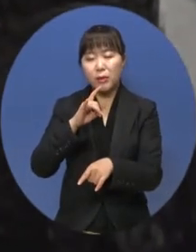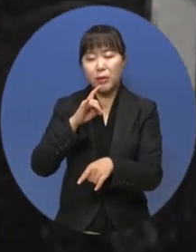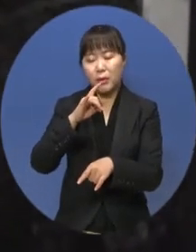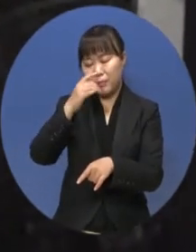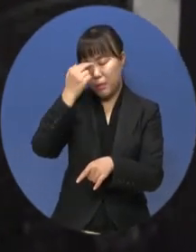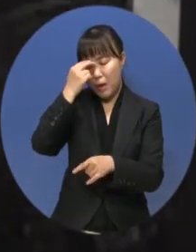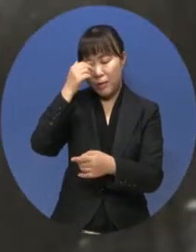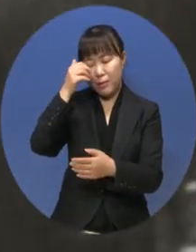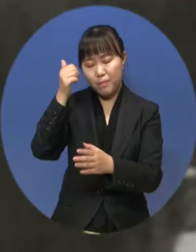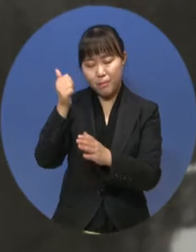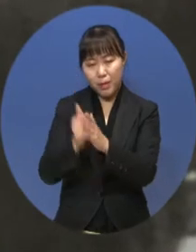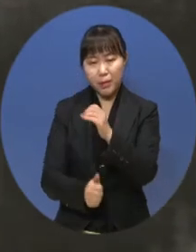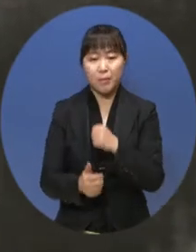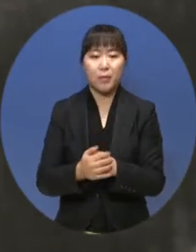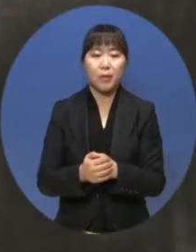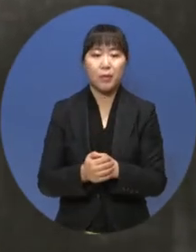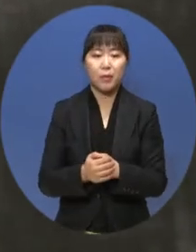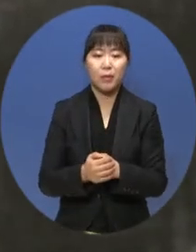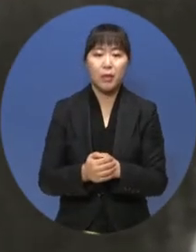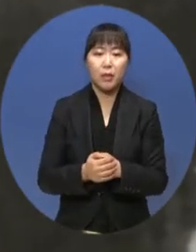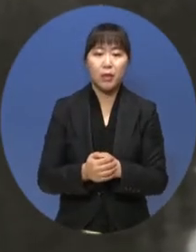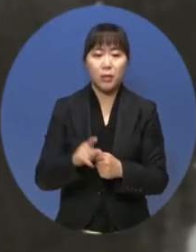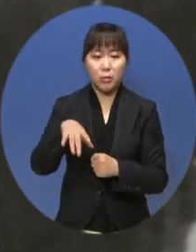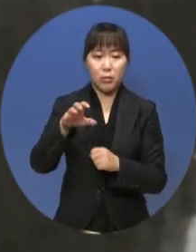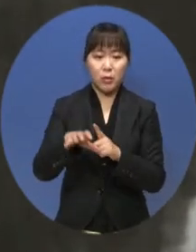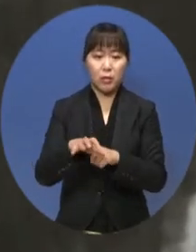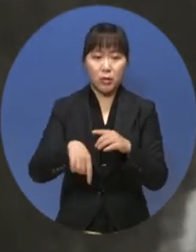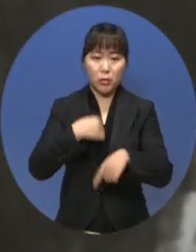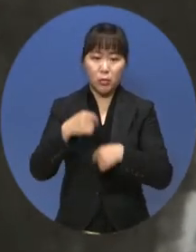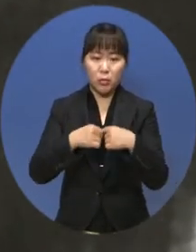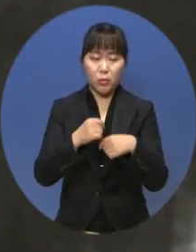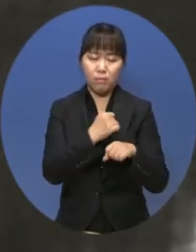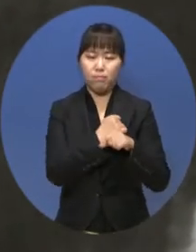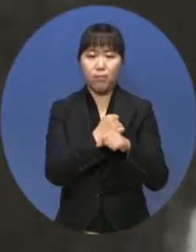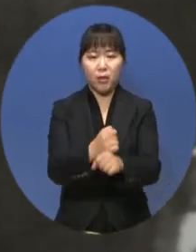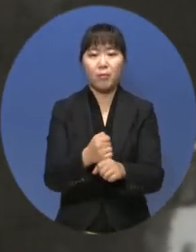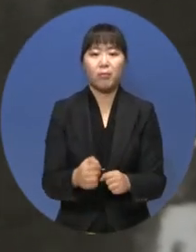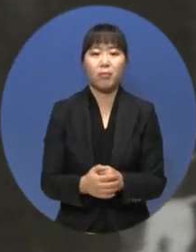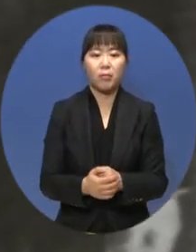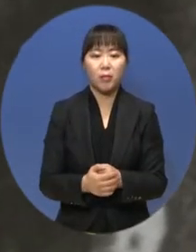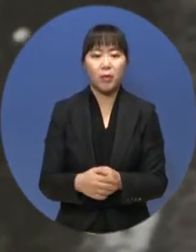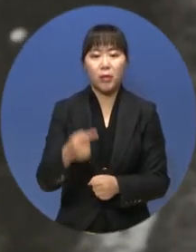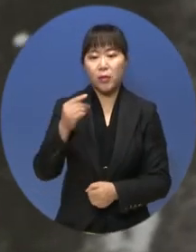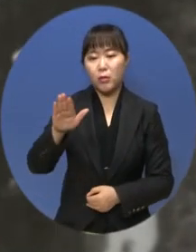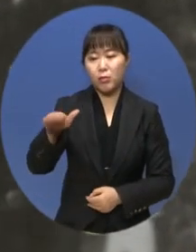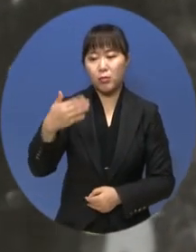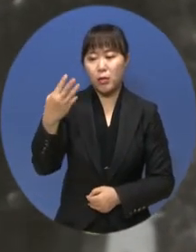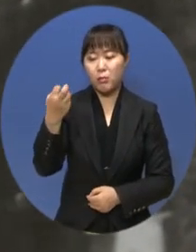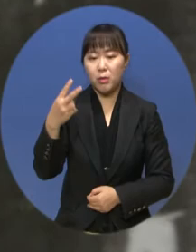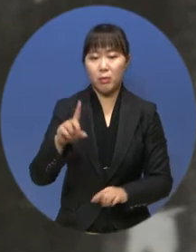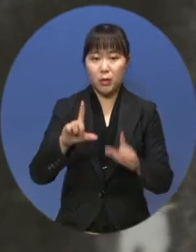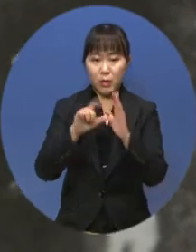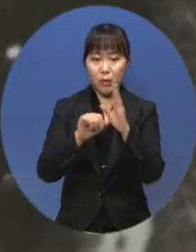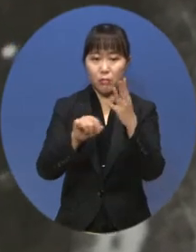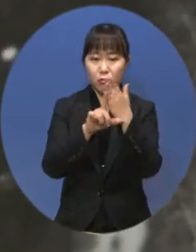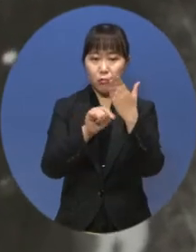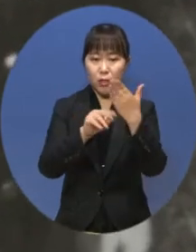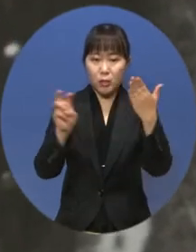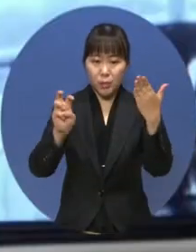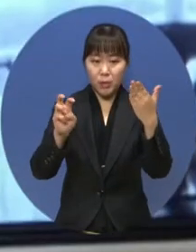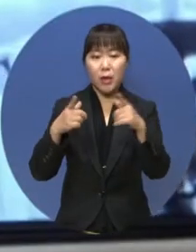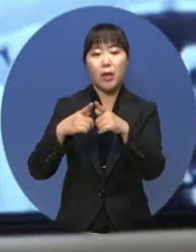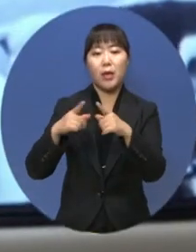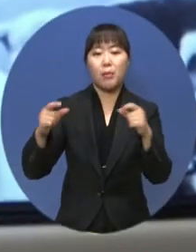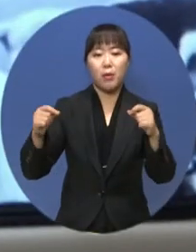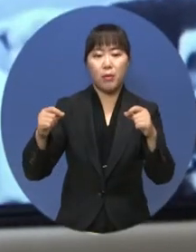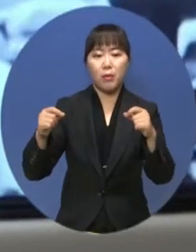실패했습니다. 이봉창 의사는 현장에서 스스로 체포됐습니다. 1932년 9월 30일